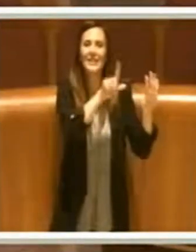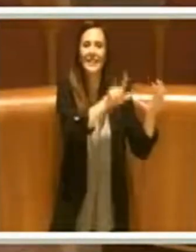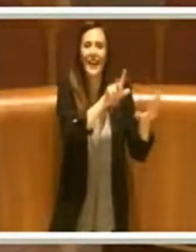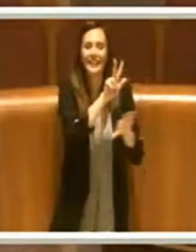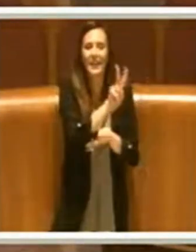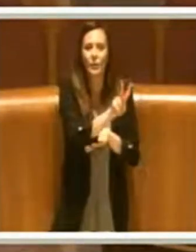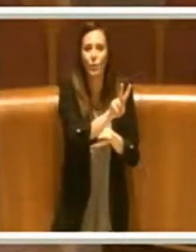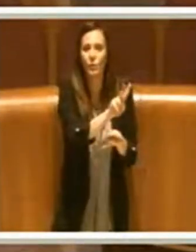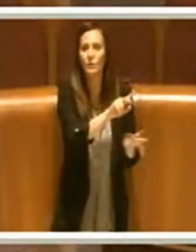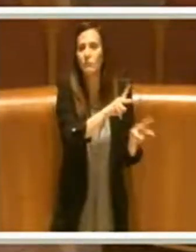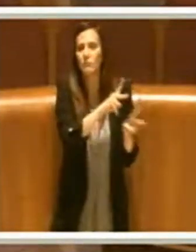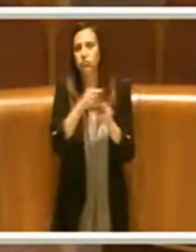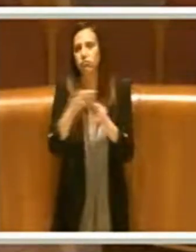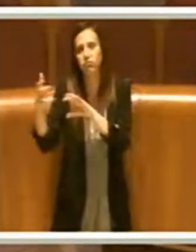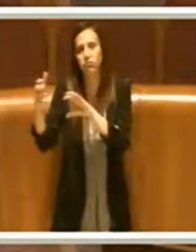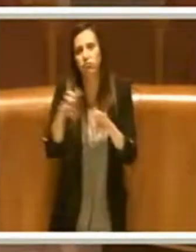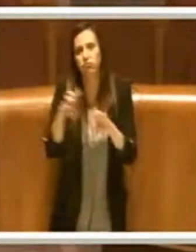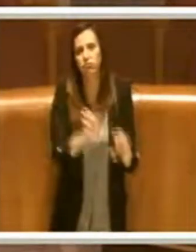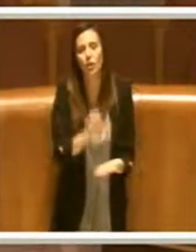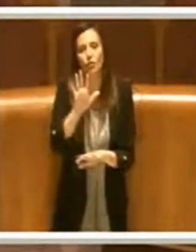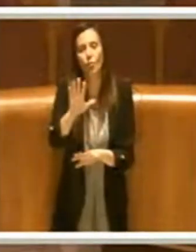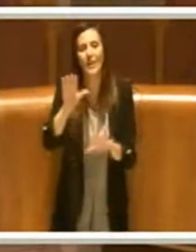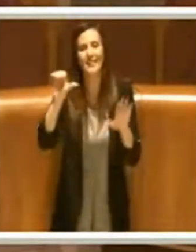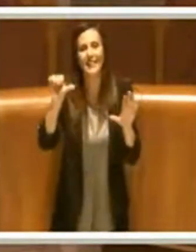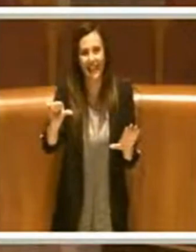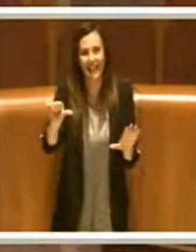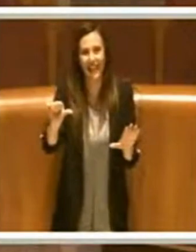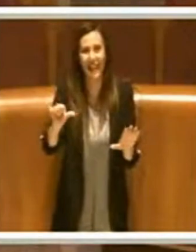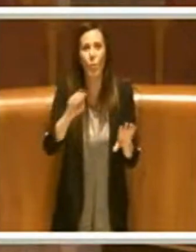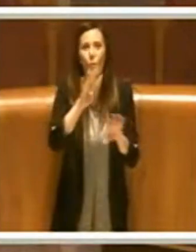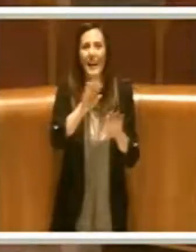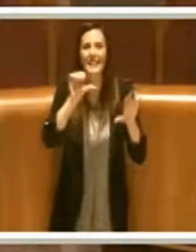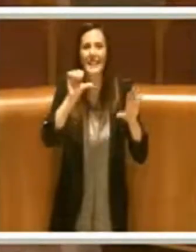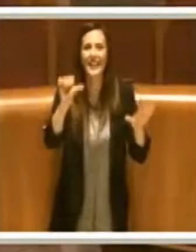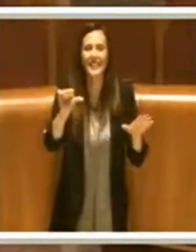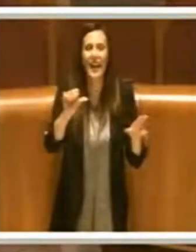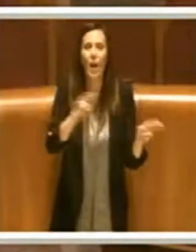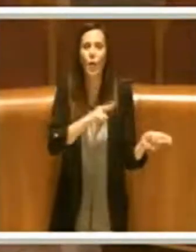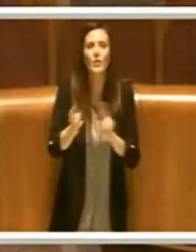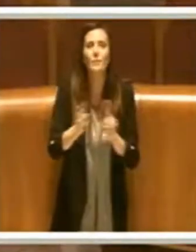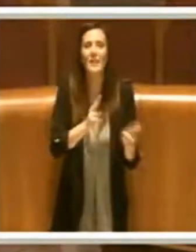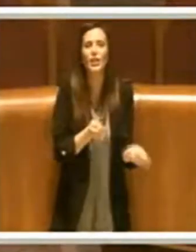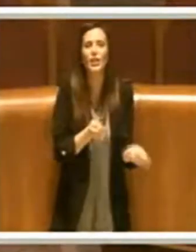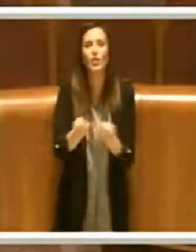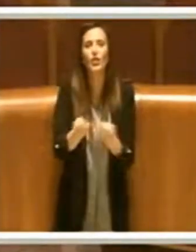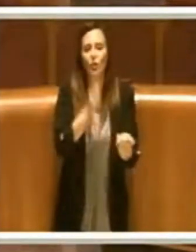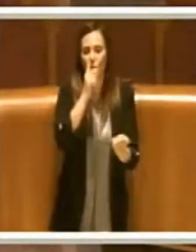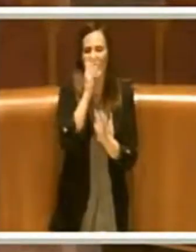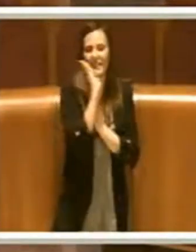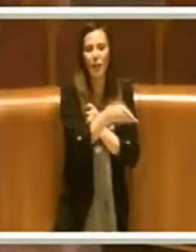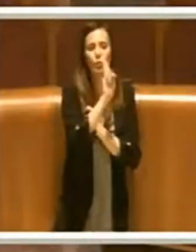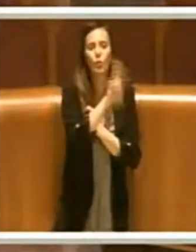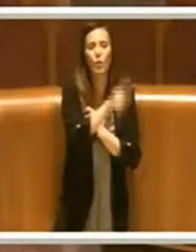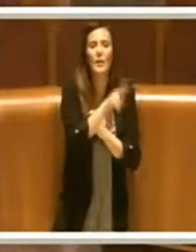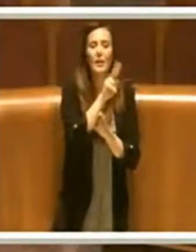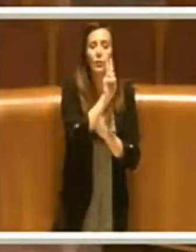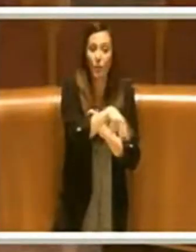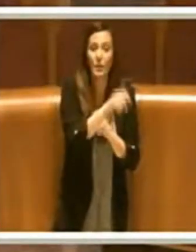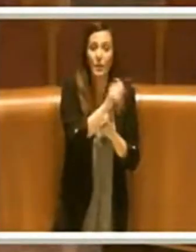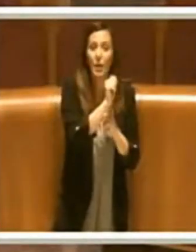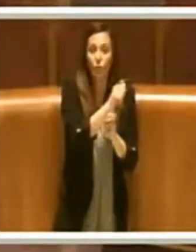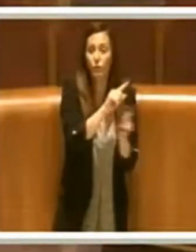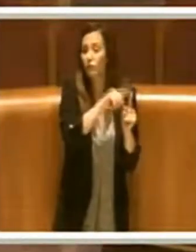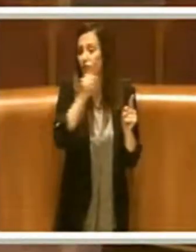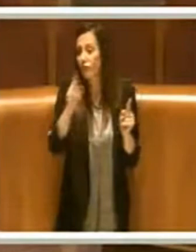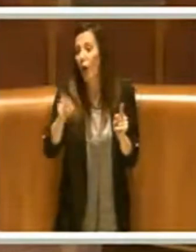a 56 e che i 46 ospedali a gestione diretta che avevamo nel 2011, nel